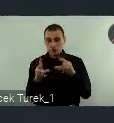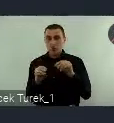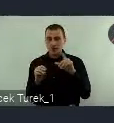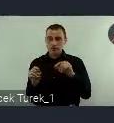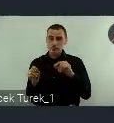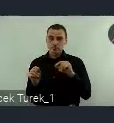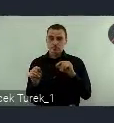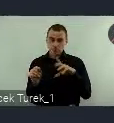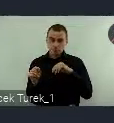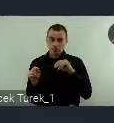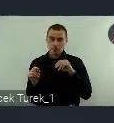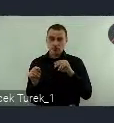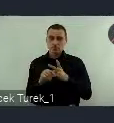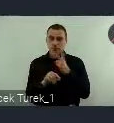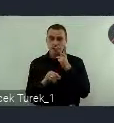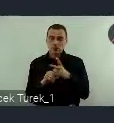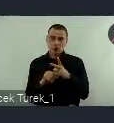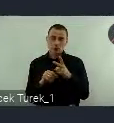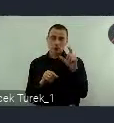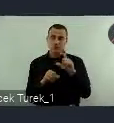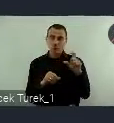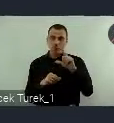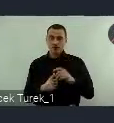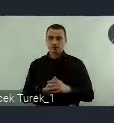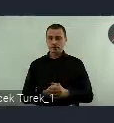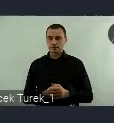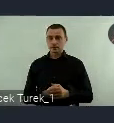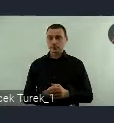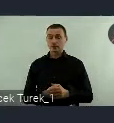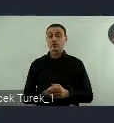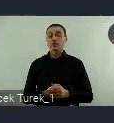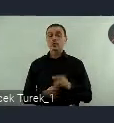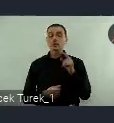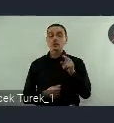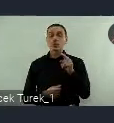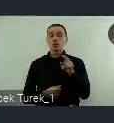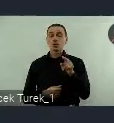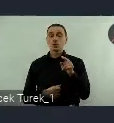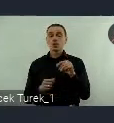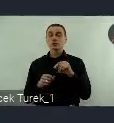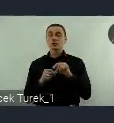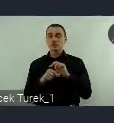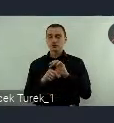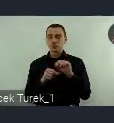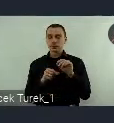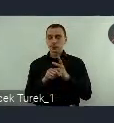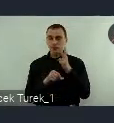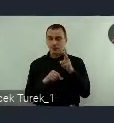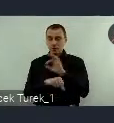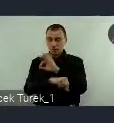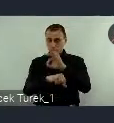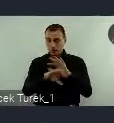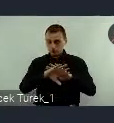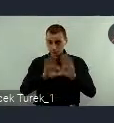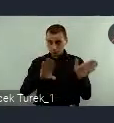cyfrowo będzie dostępna ta prezentację dostępność cyfrowa skończyliśmy architektoniczną cyfrowa to jest